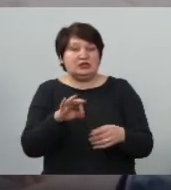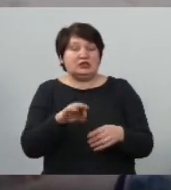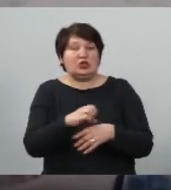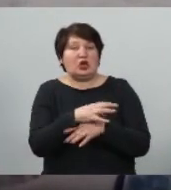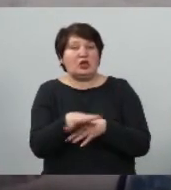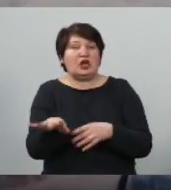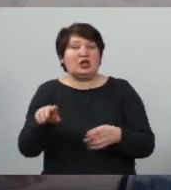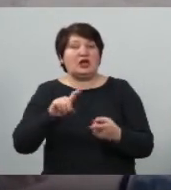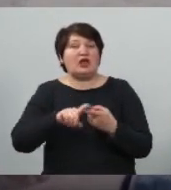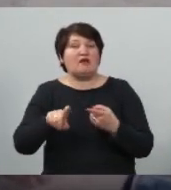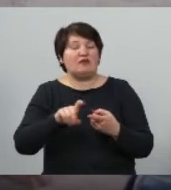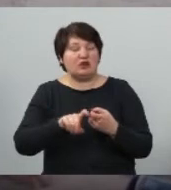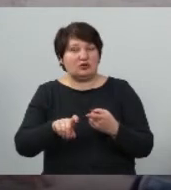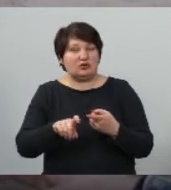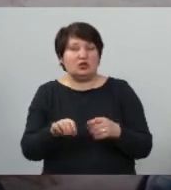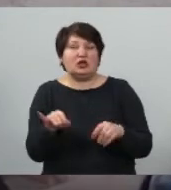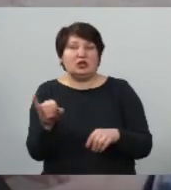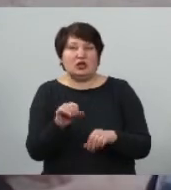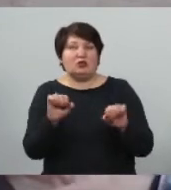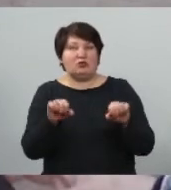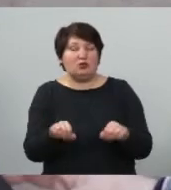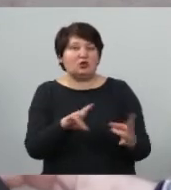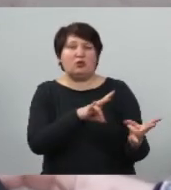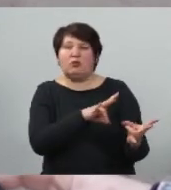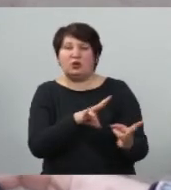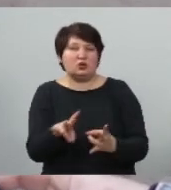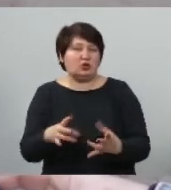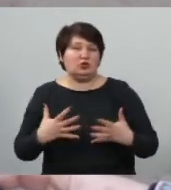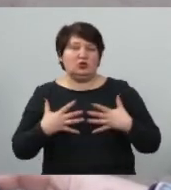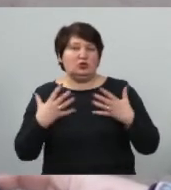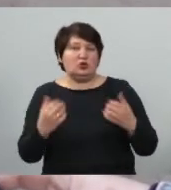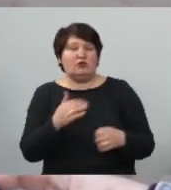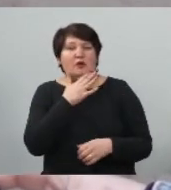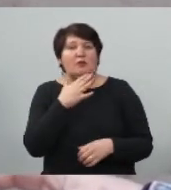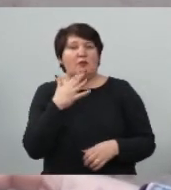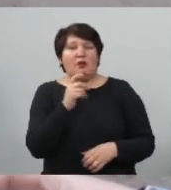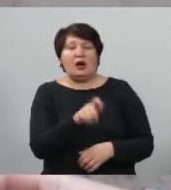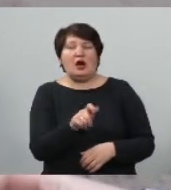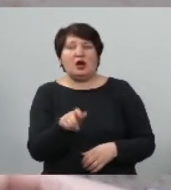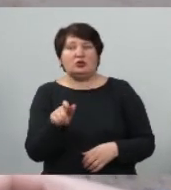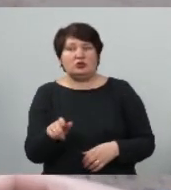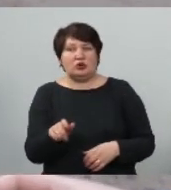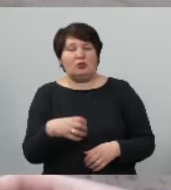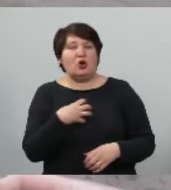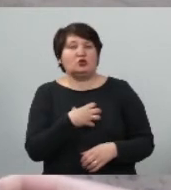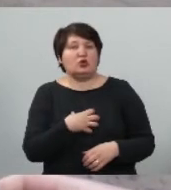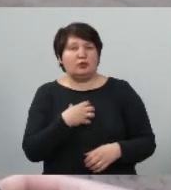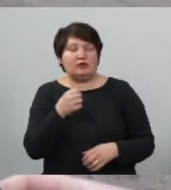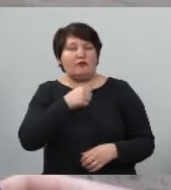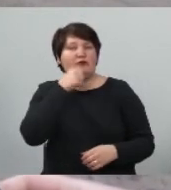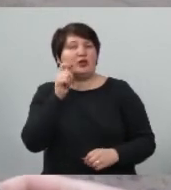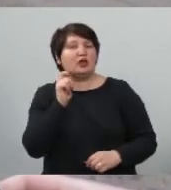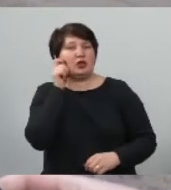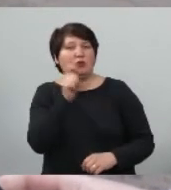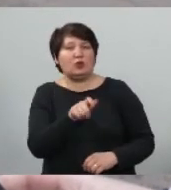вірус, і він може шкодити здоров'я багатьом, особливо літнім людям